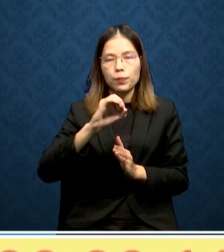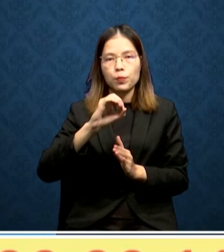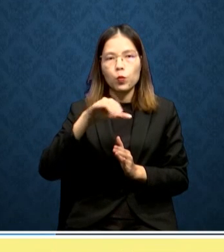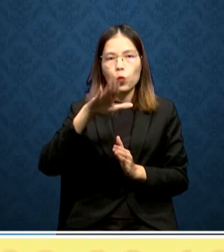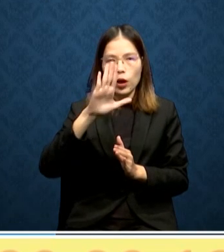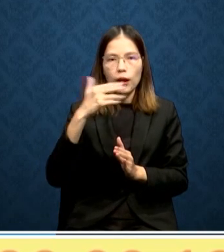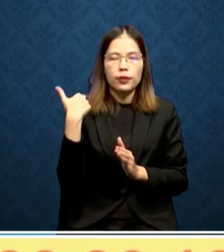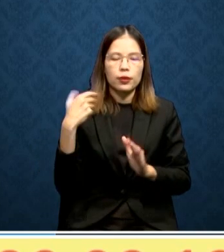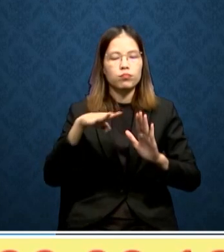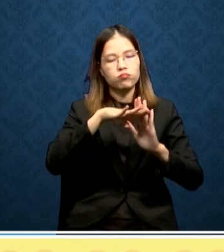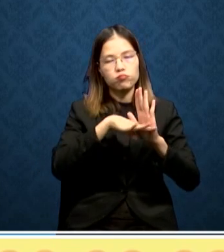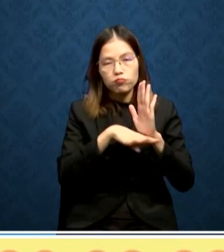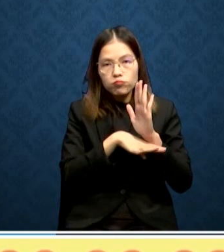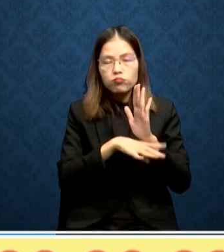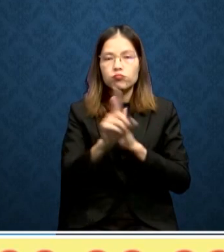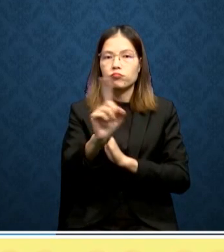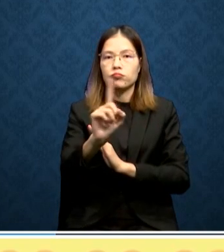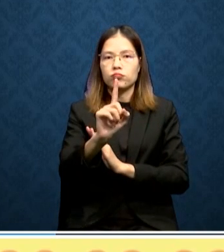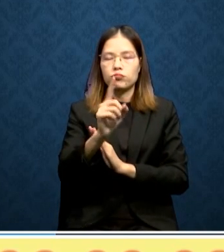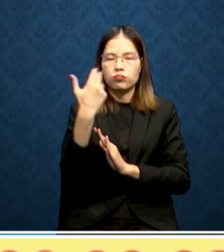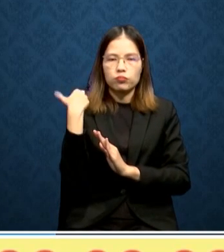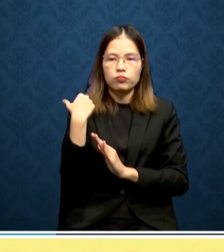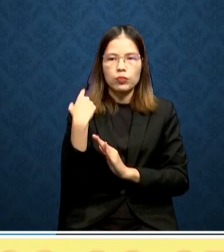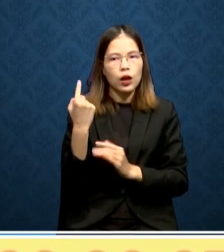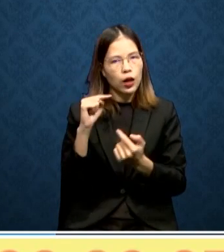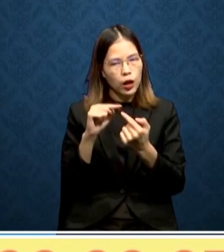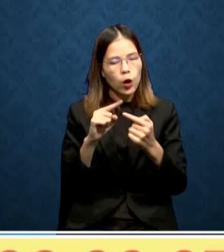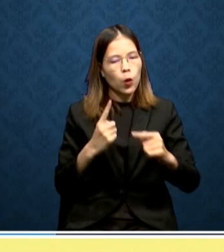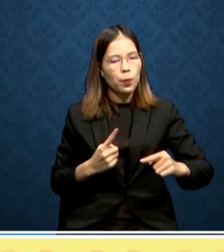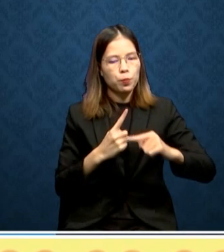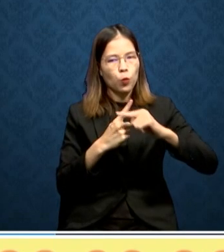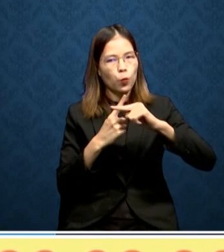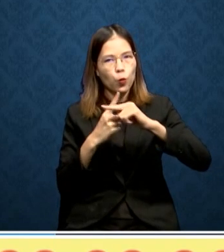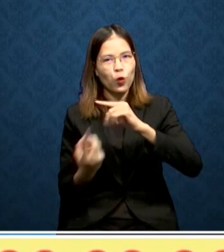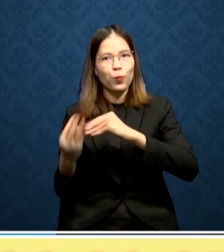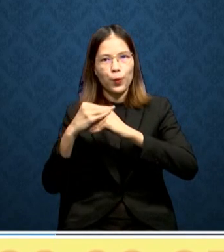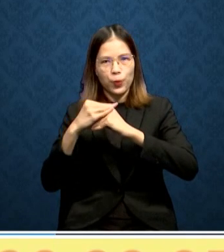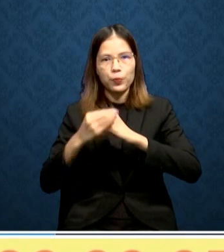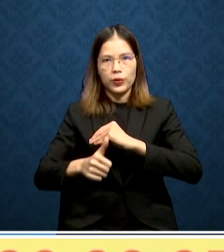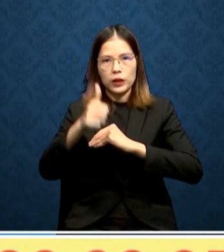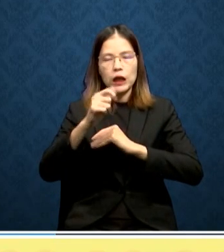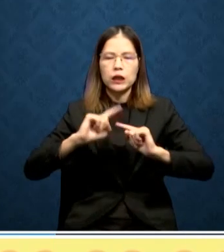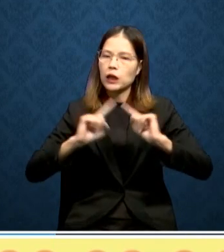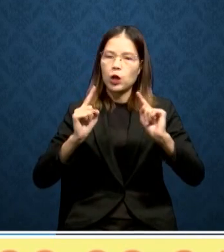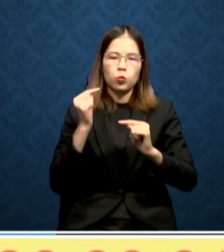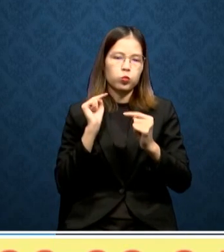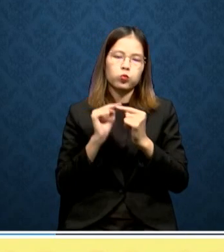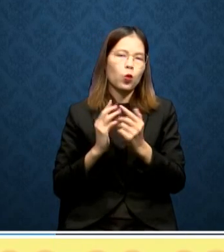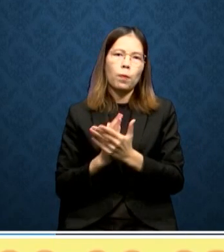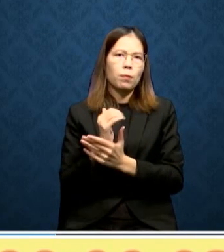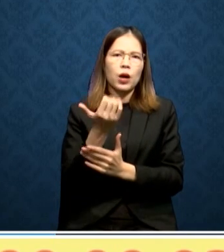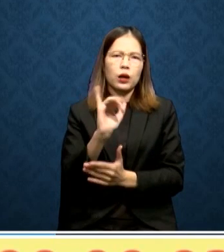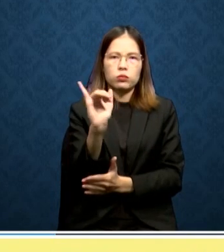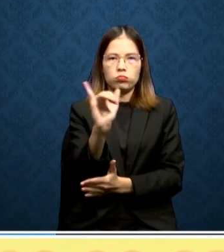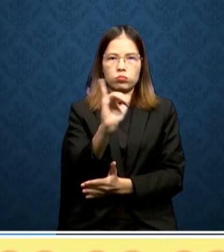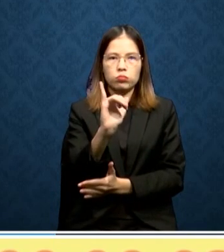92.44 ตามลำดับนะคะแม้ว่าจะมีแนวโน้มทิศทางที่เชิงบวกขึ้นแต่ก็ยังไม่บรรลุเป้าหมายตัวชี้วัด